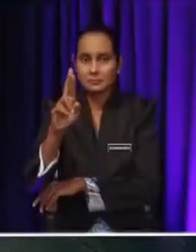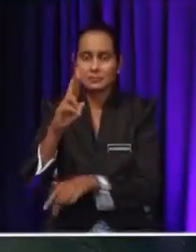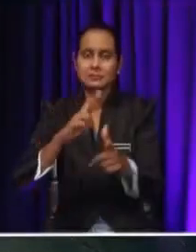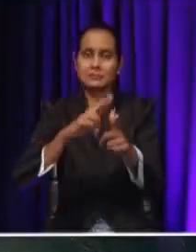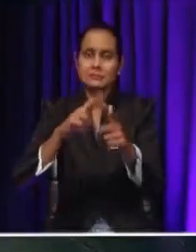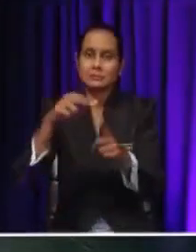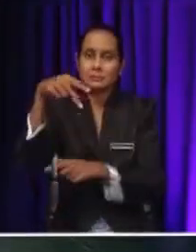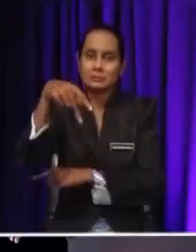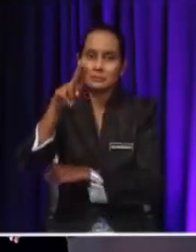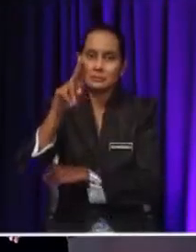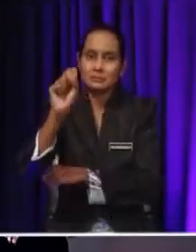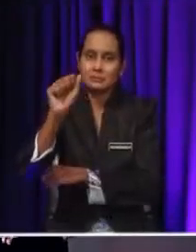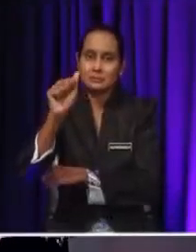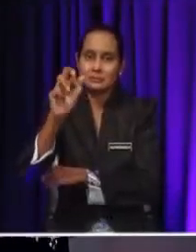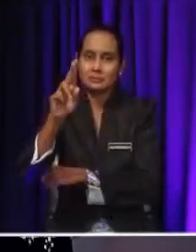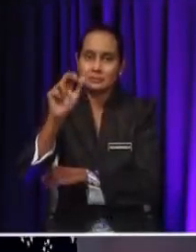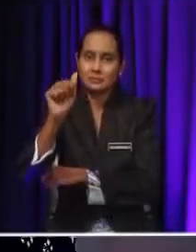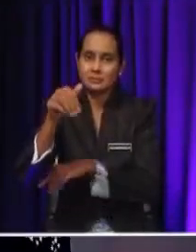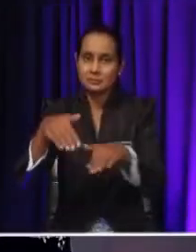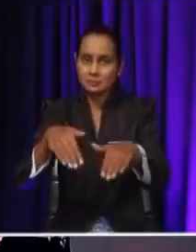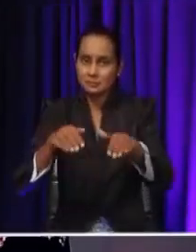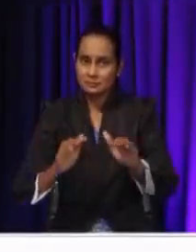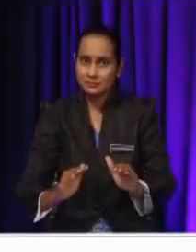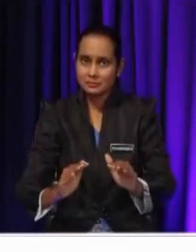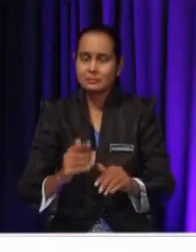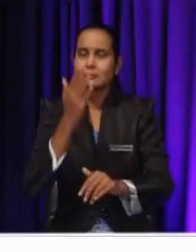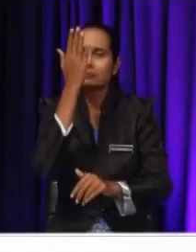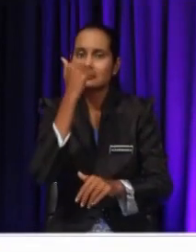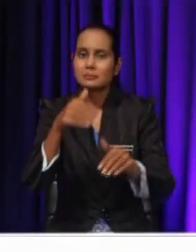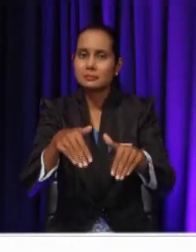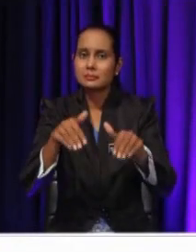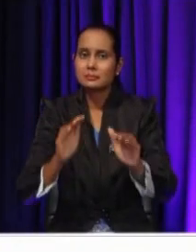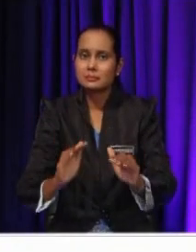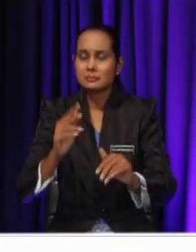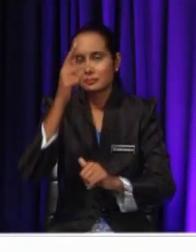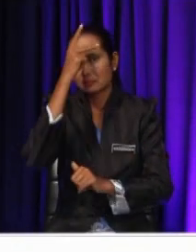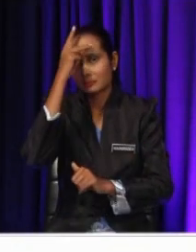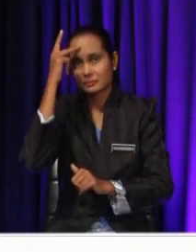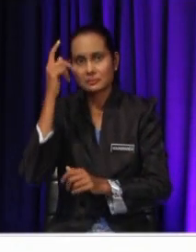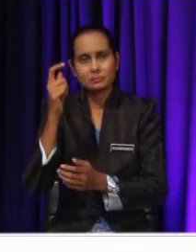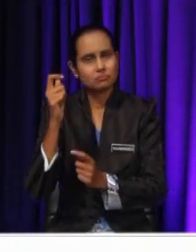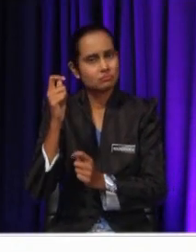makan inilah bahasa istana tetapi kenapa dinamakan makam sebab tingginya